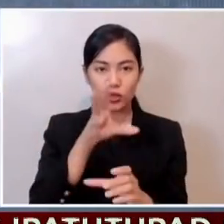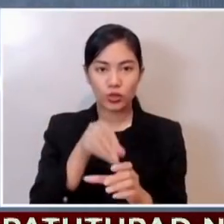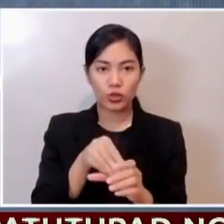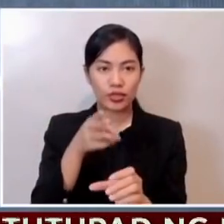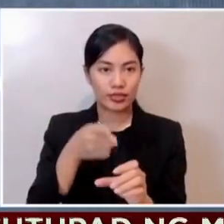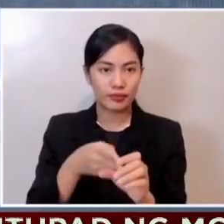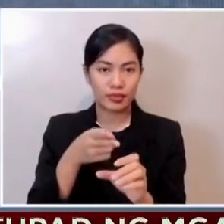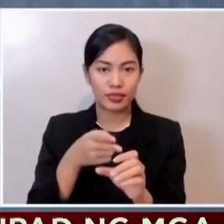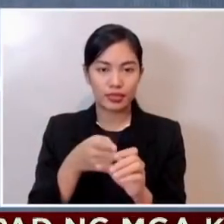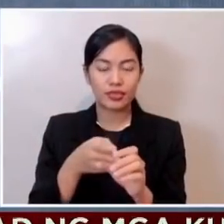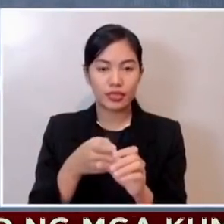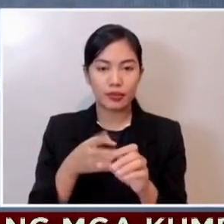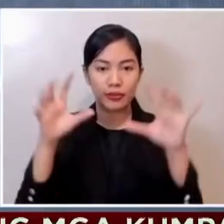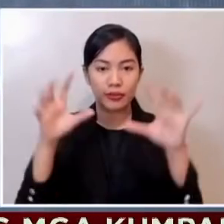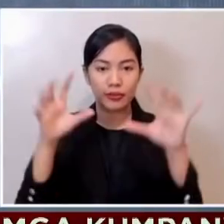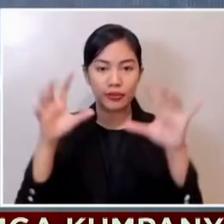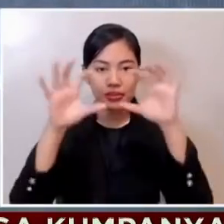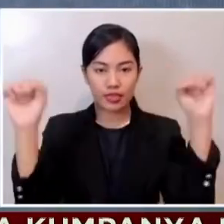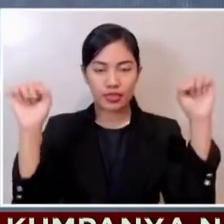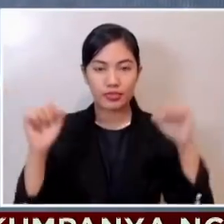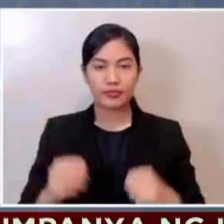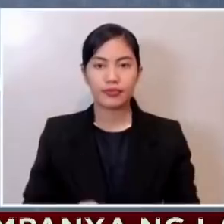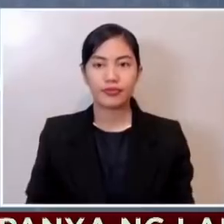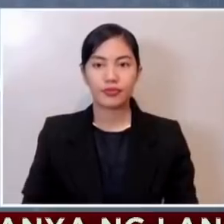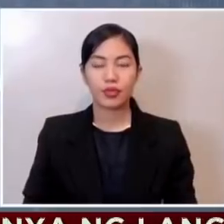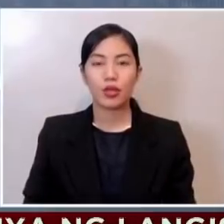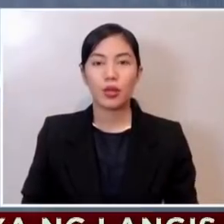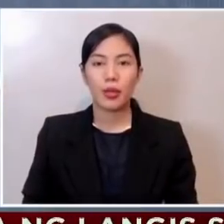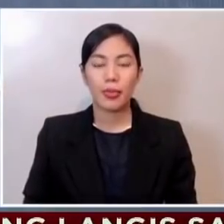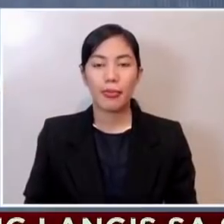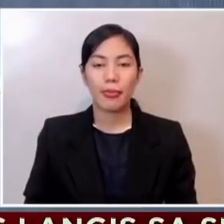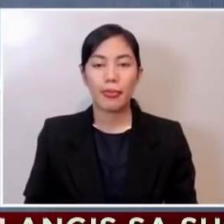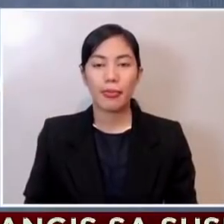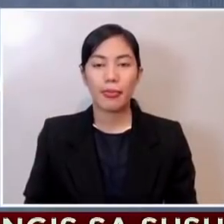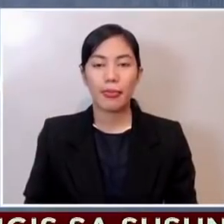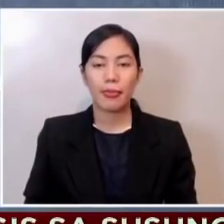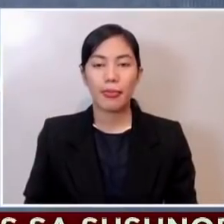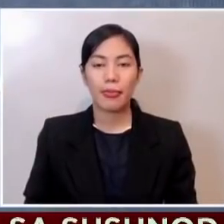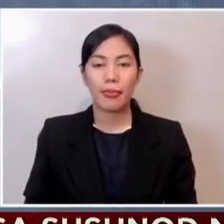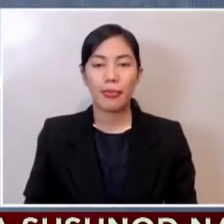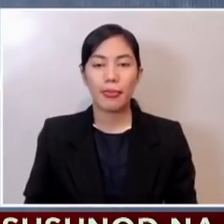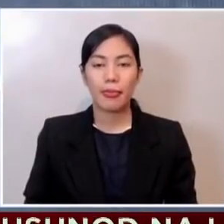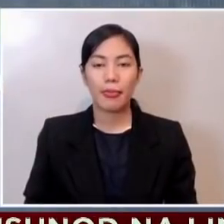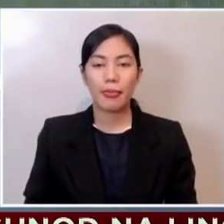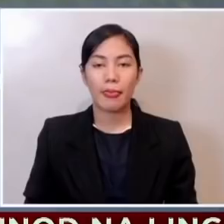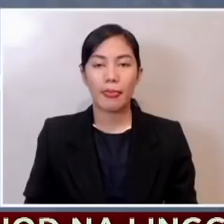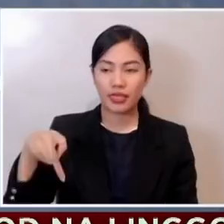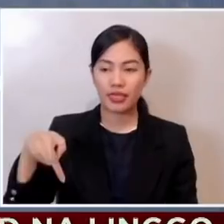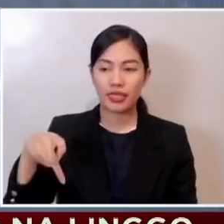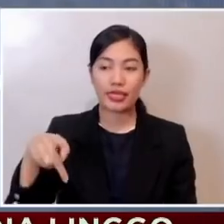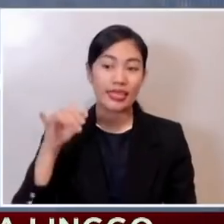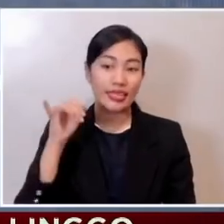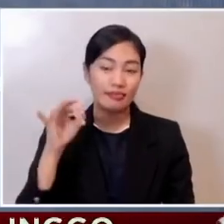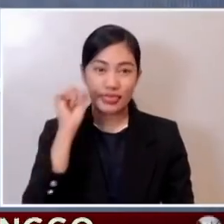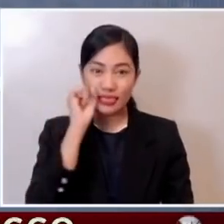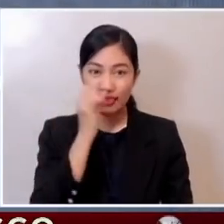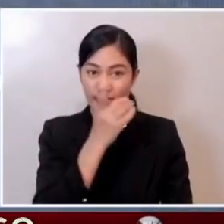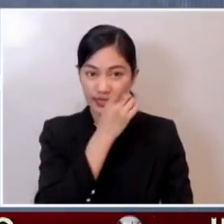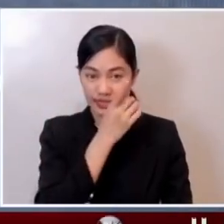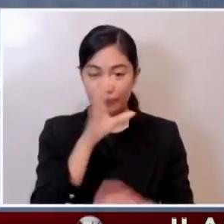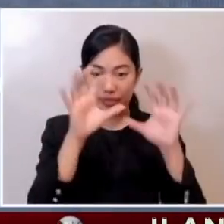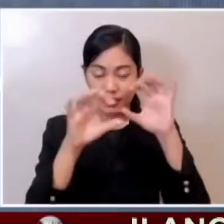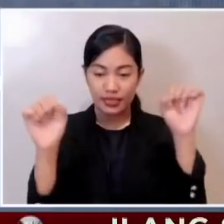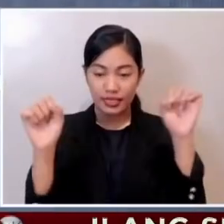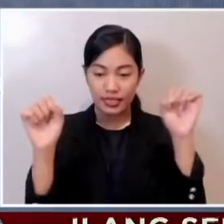vice presidente, kung siya po ay tatakbo bilang pangulo at tayo po ay mapipili. Yun po yung aking pangungusap,